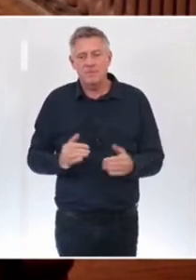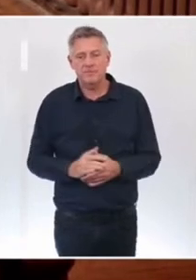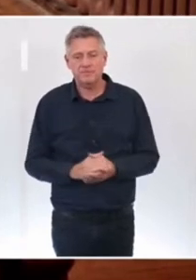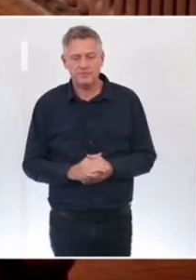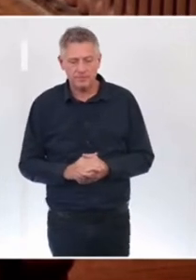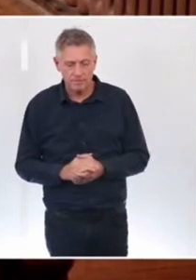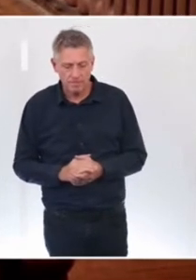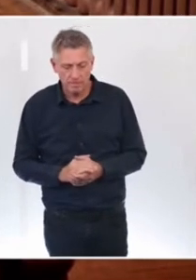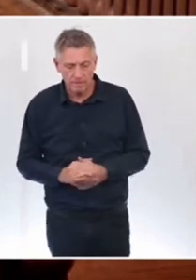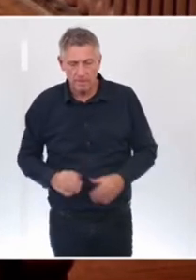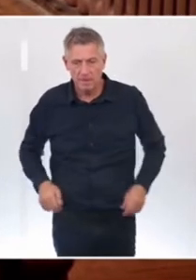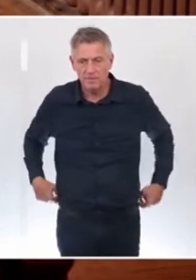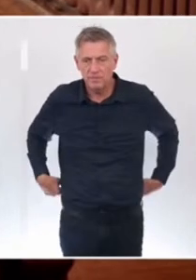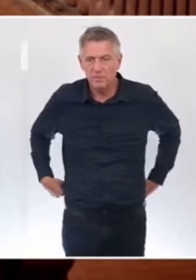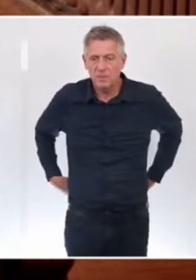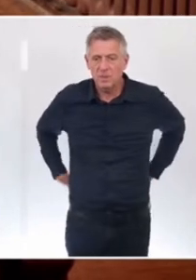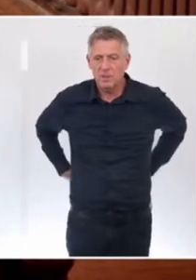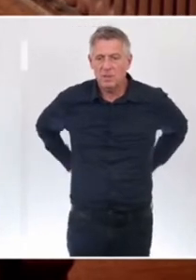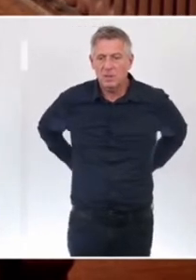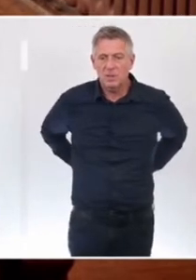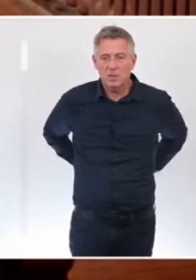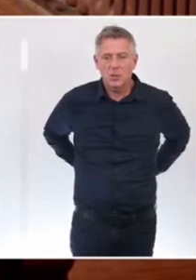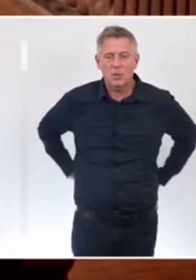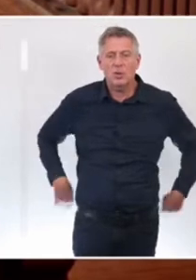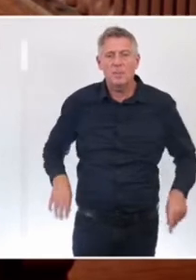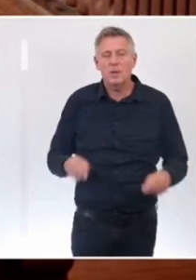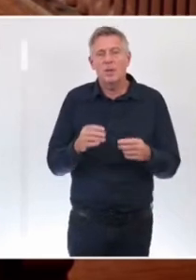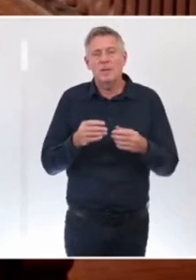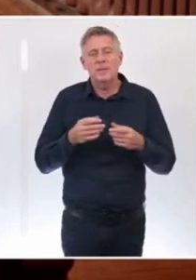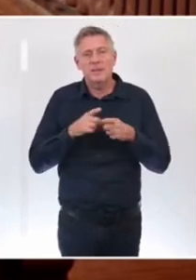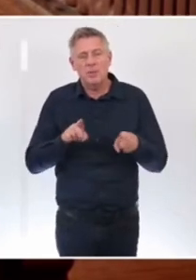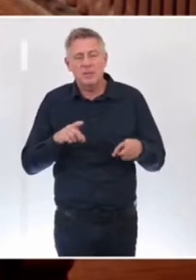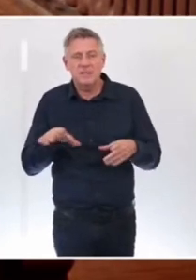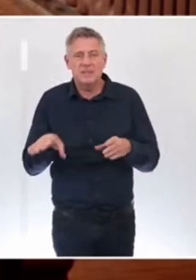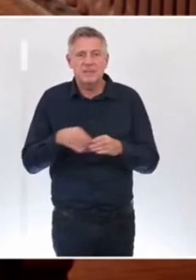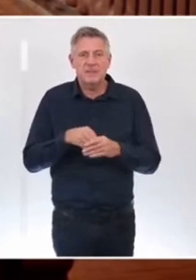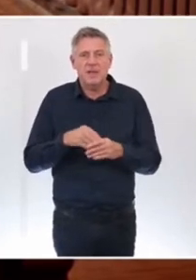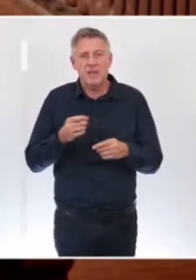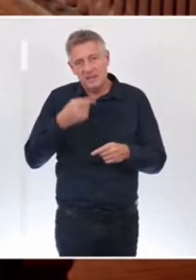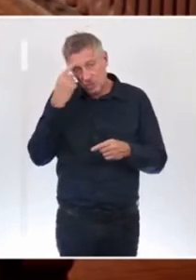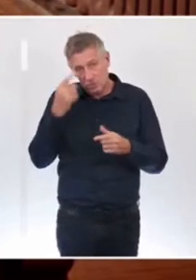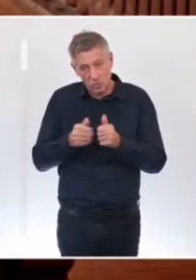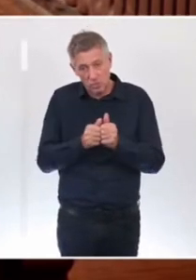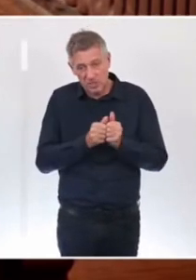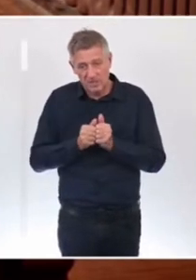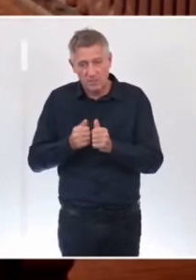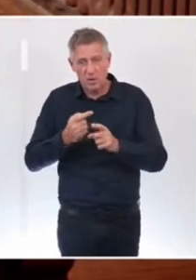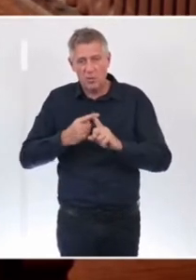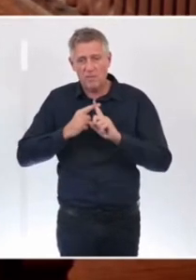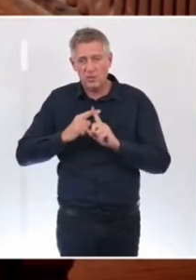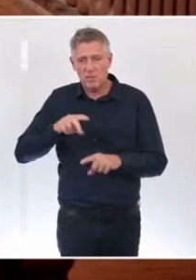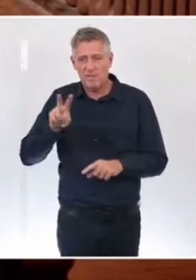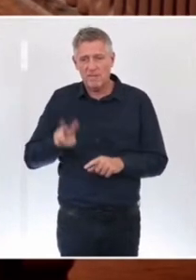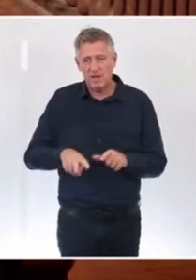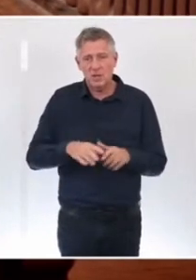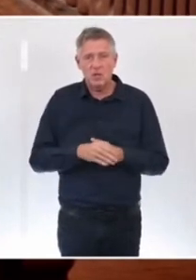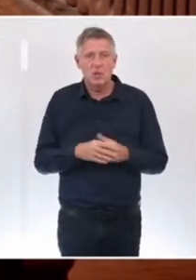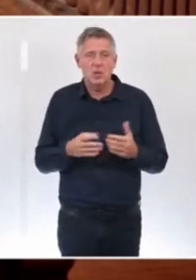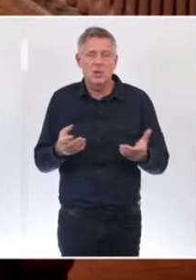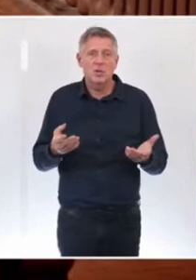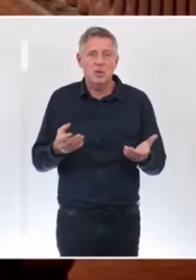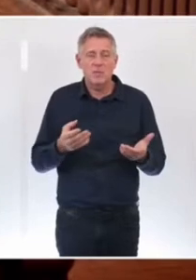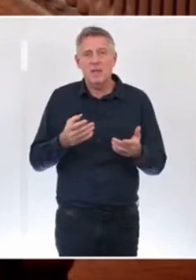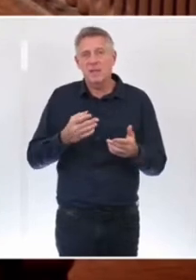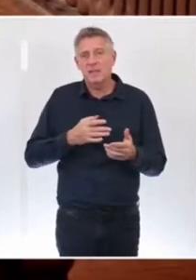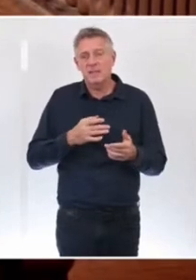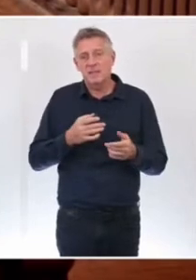crois intimement à la démocratie permanente, participative et à l'intelligence collective, c'est aussi quelque chose de transversal.